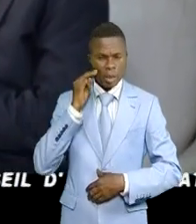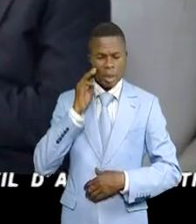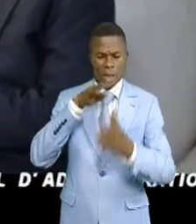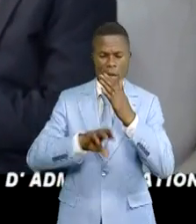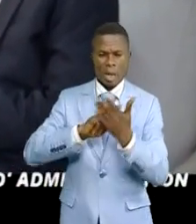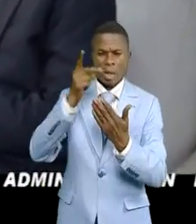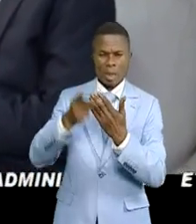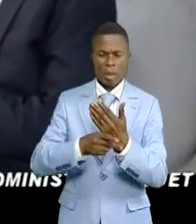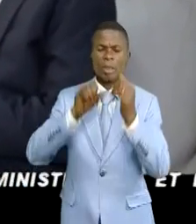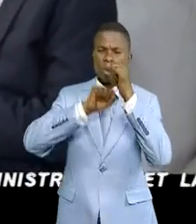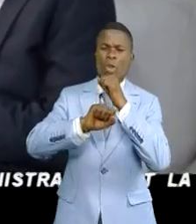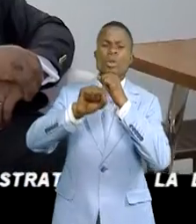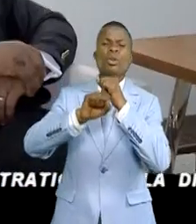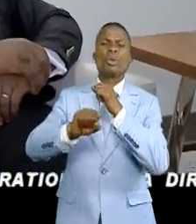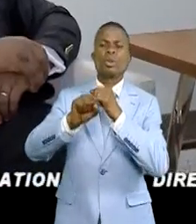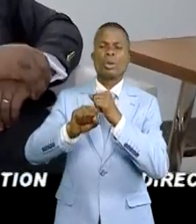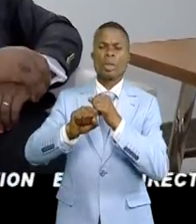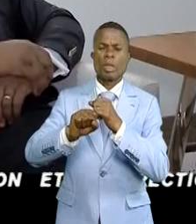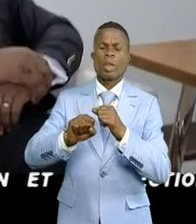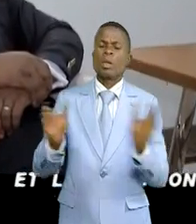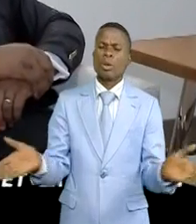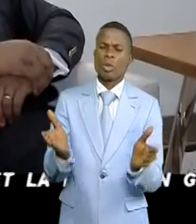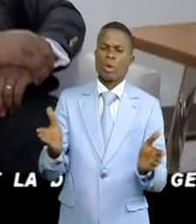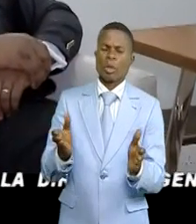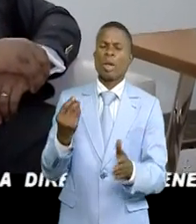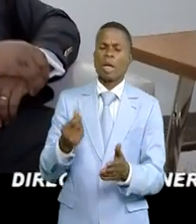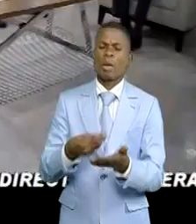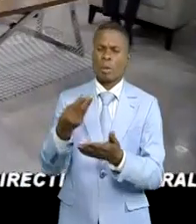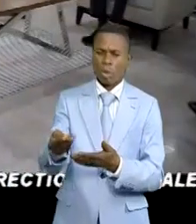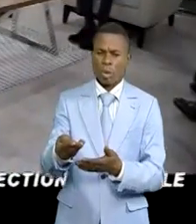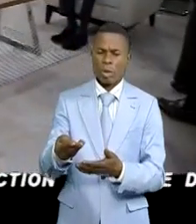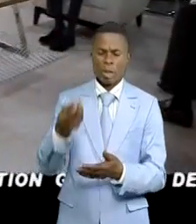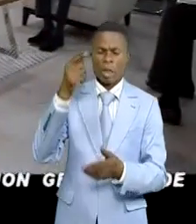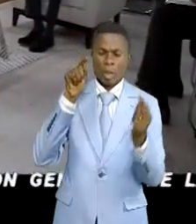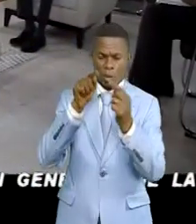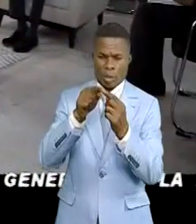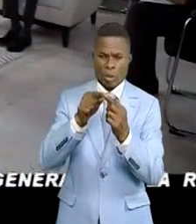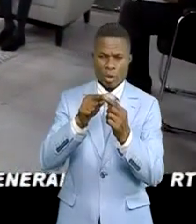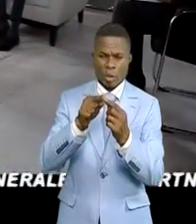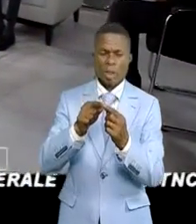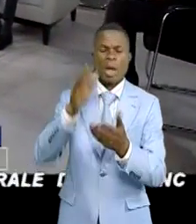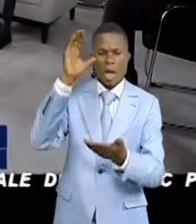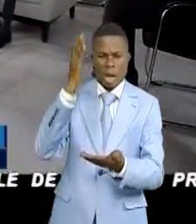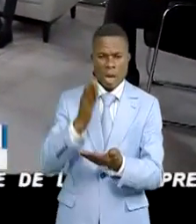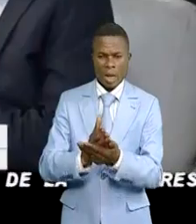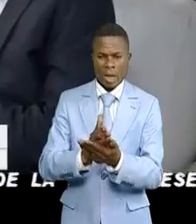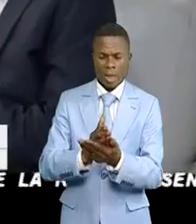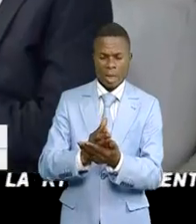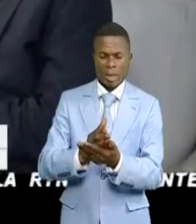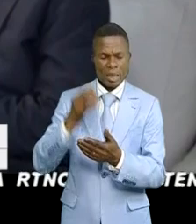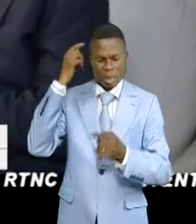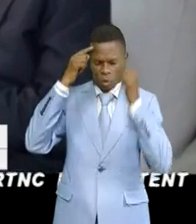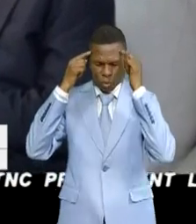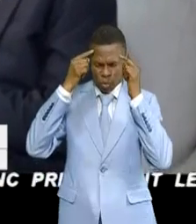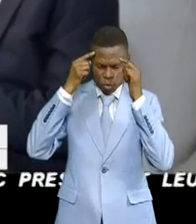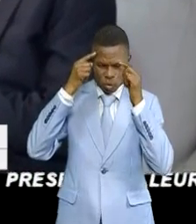les cadres de la sensibilisation pour alimenter ces fonds dont l'objectif est de détraumatiser, dépenser les plaies